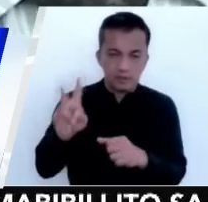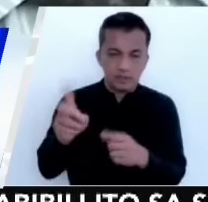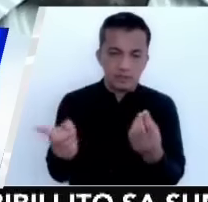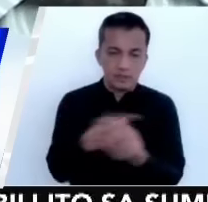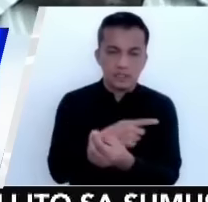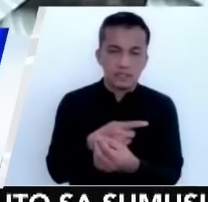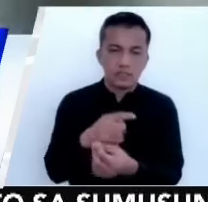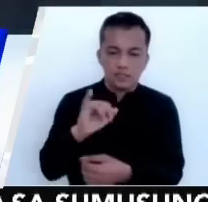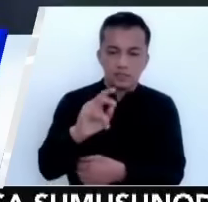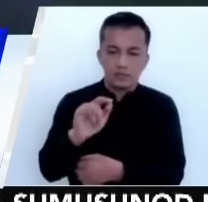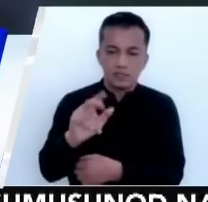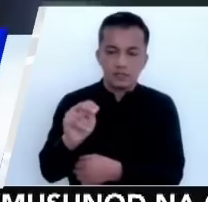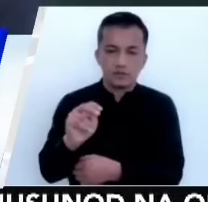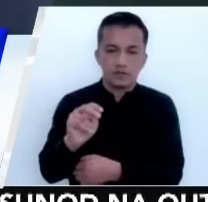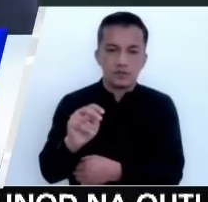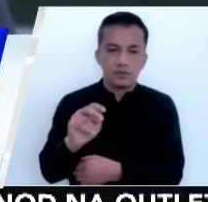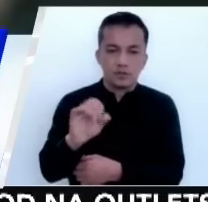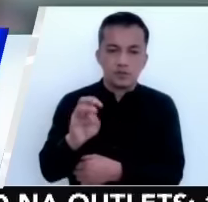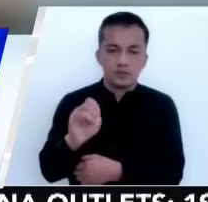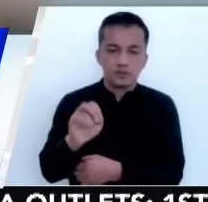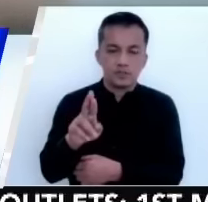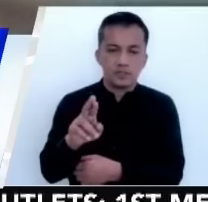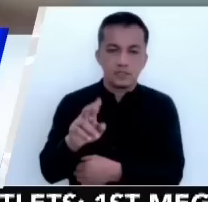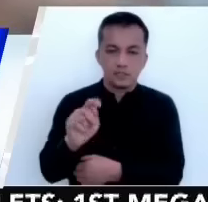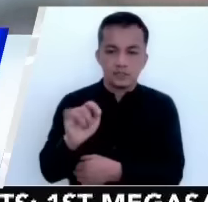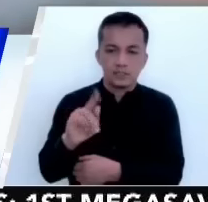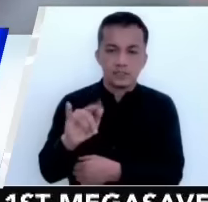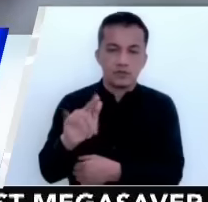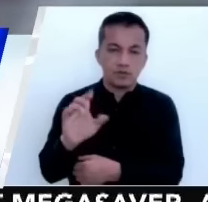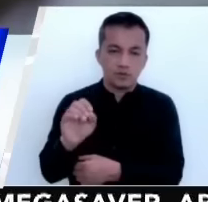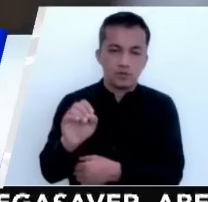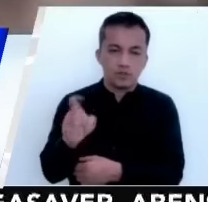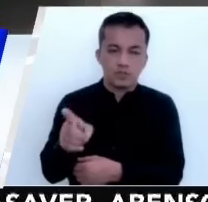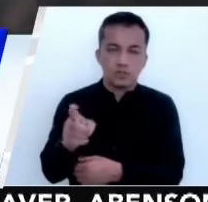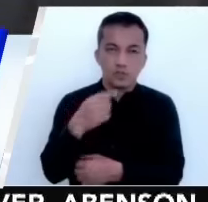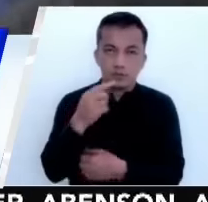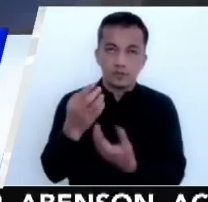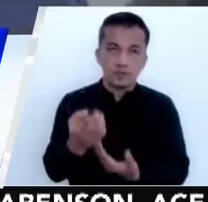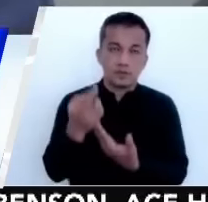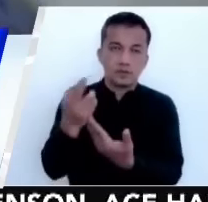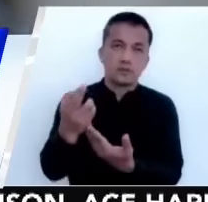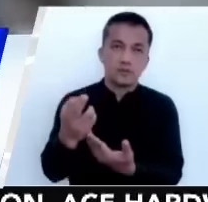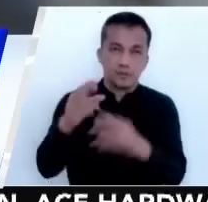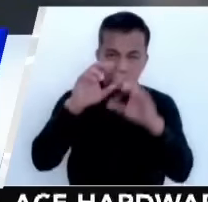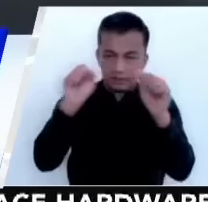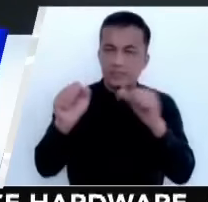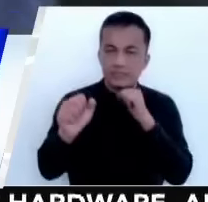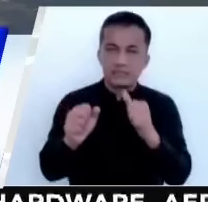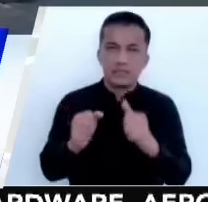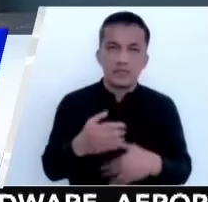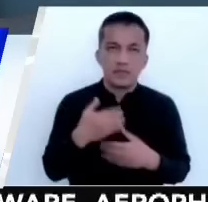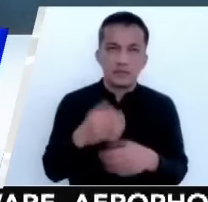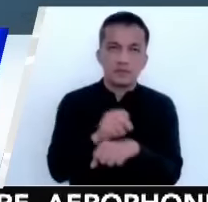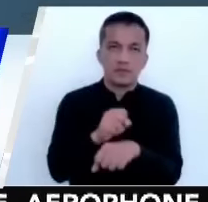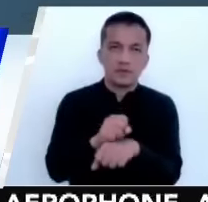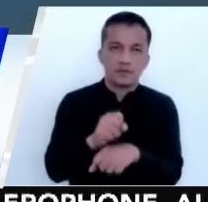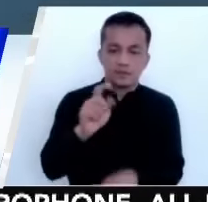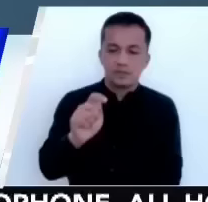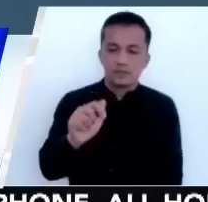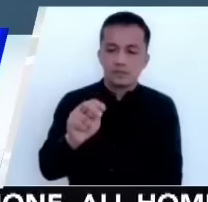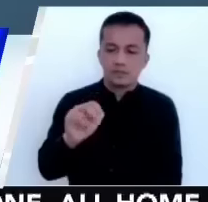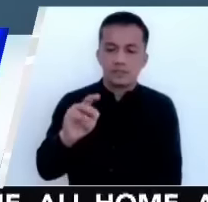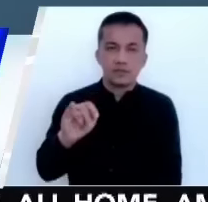Norman Tansingco. Ayon kay Remulla, inirekomenda niya ito sa Pangulo dahil hindi siya nasisiyahan sa trabaho ni Tansingco. Noong isang linggo